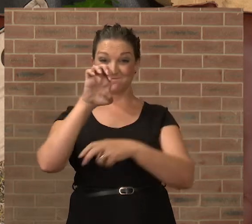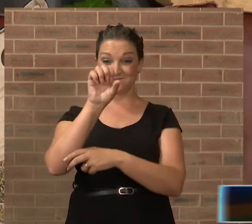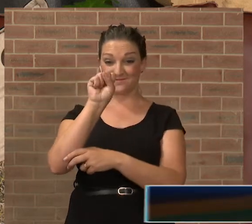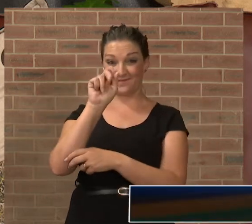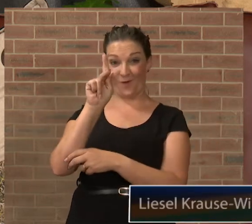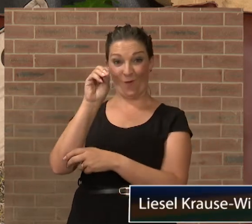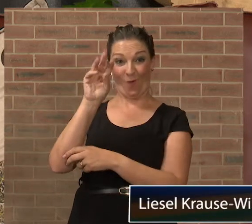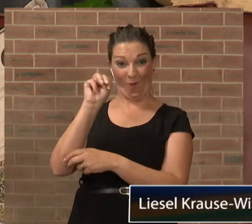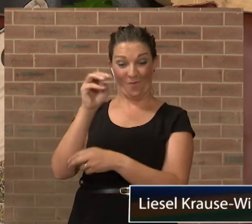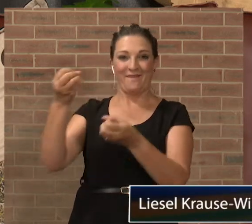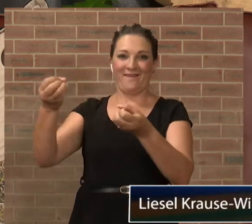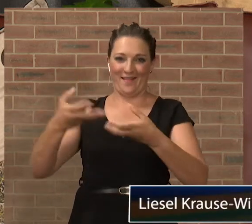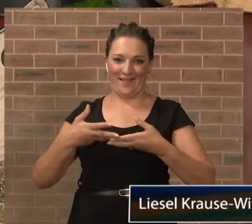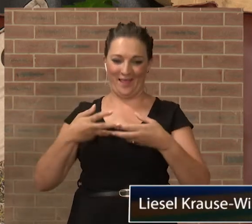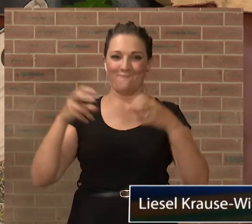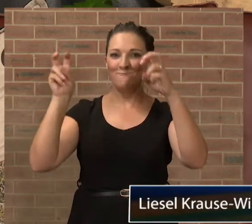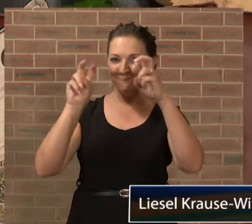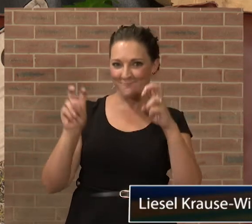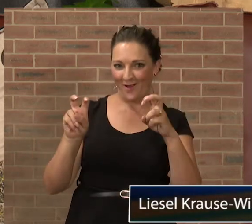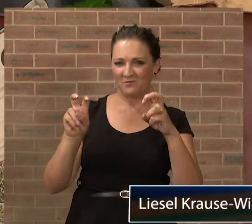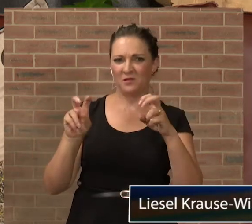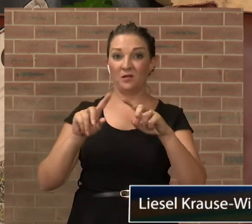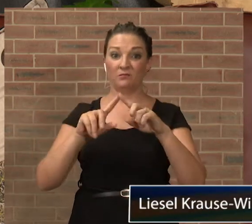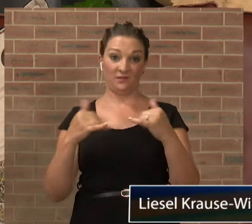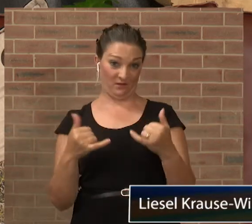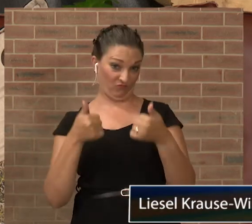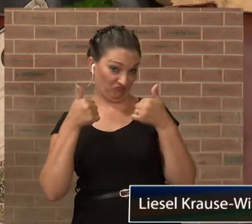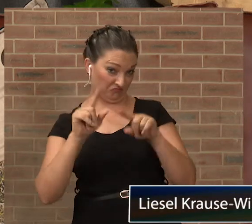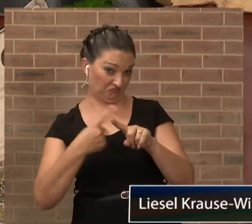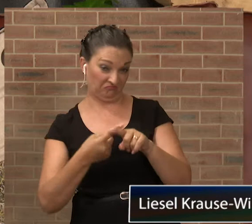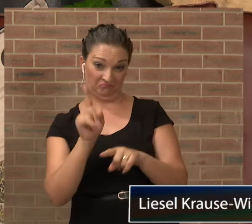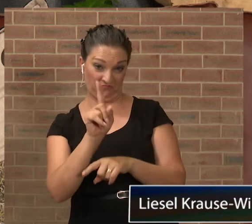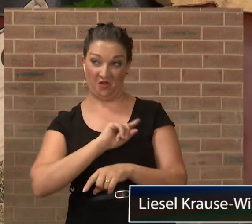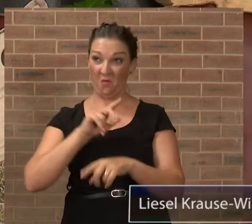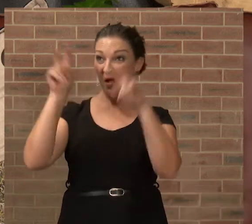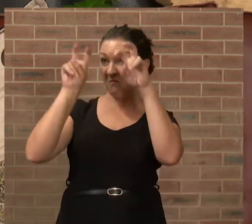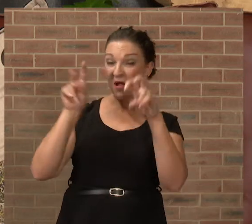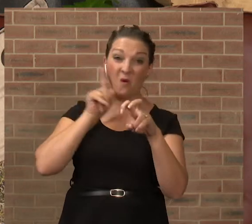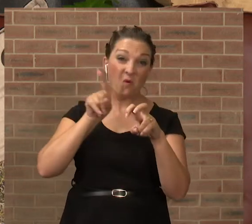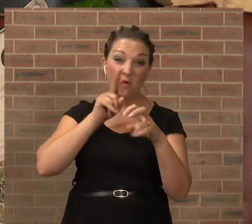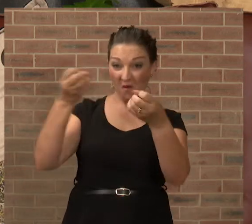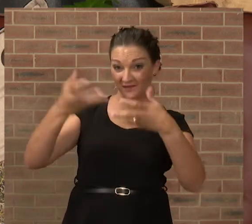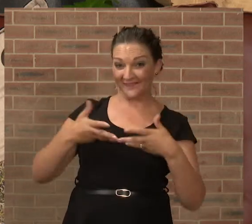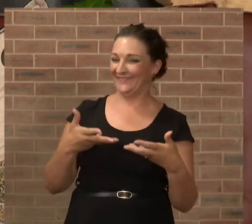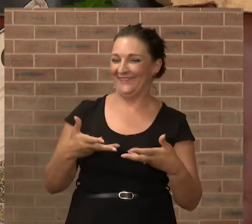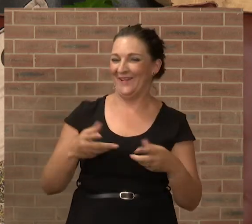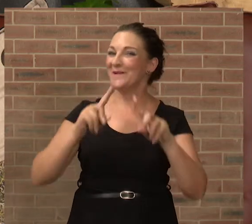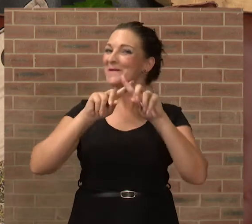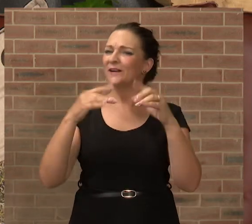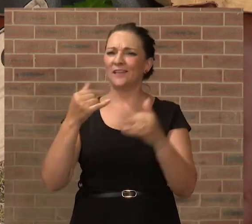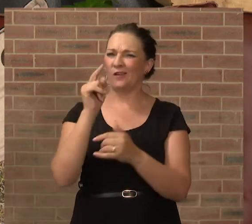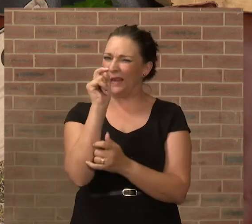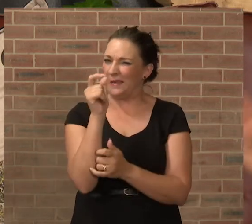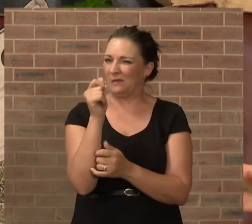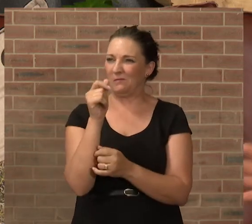Eskom is ons landse krachtvoorziener, ons elektriciteitvoorziener. Dat is niet zo'n goede voorbeeld, nie, want hulle lever niet aldag die beste